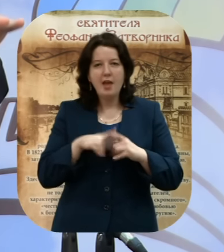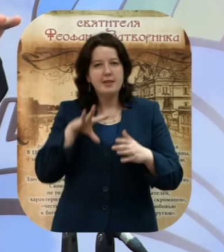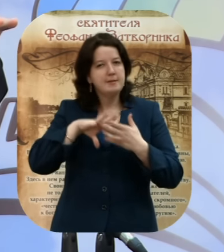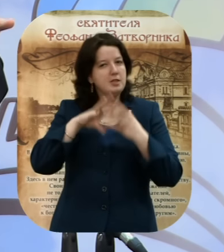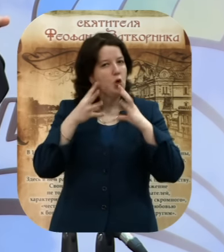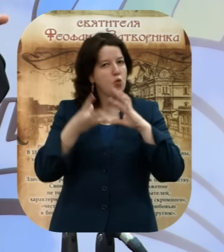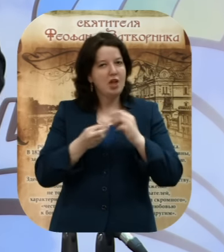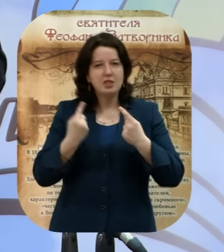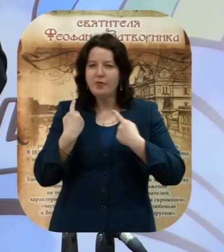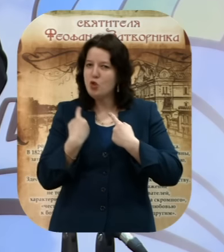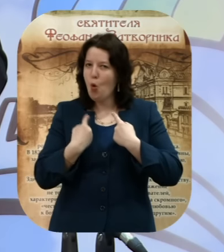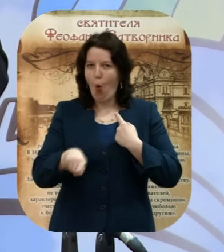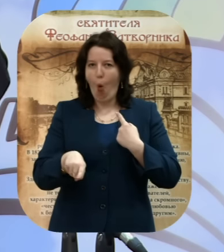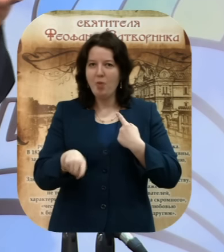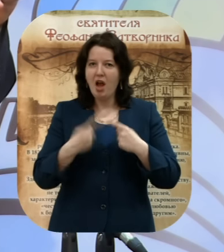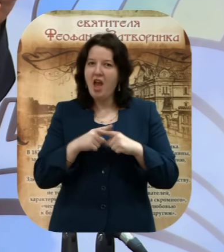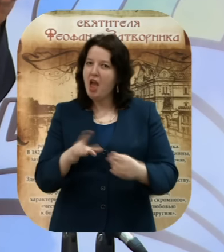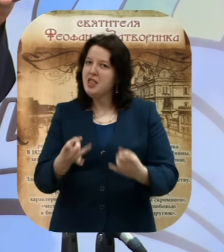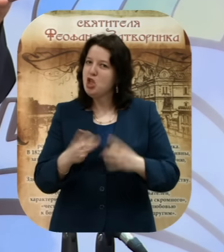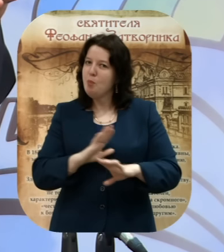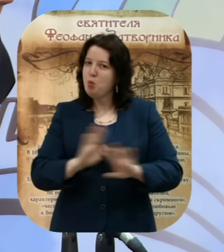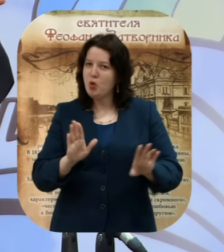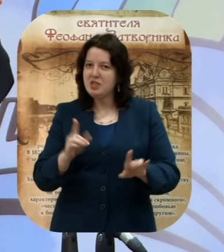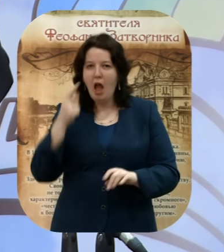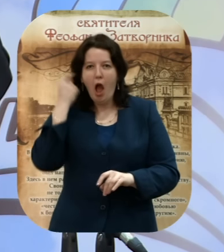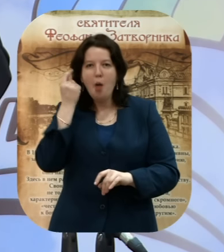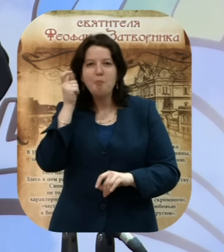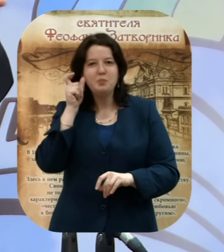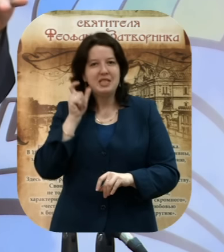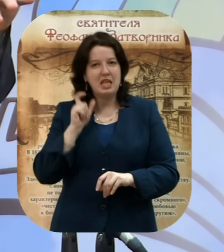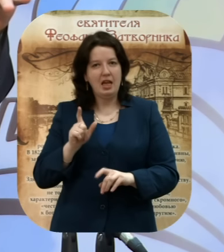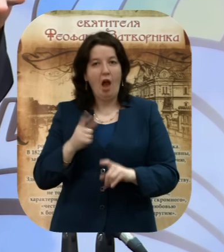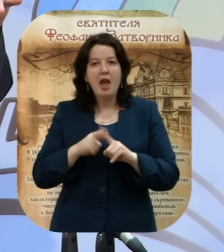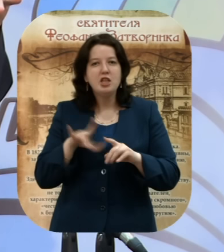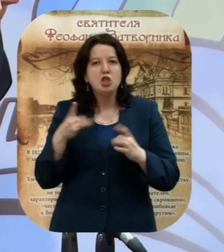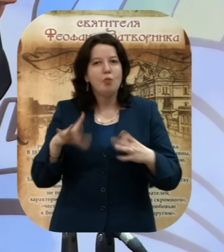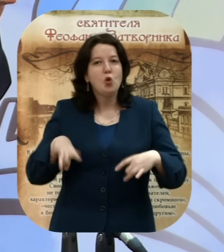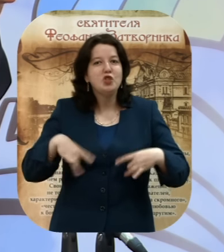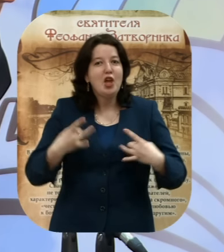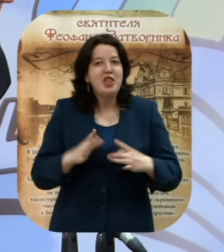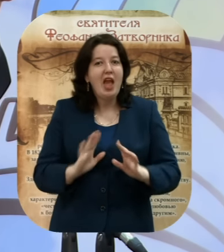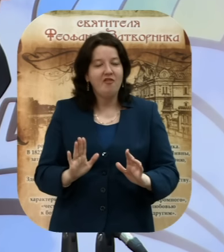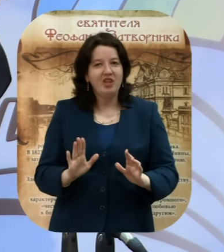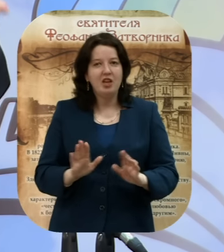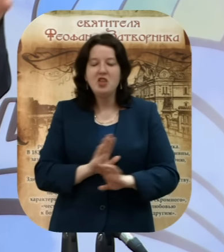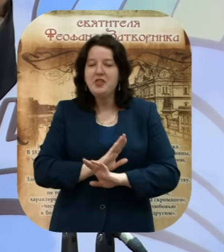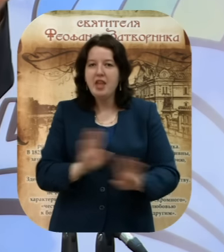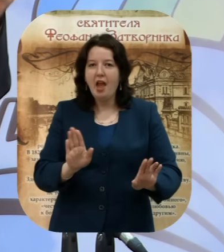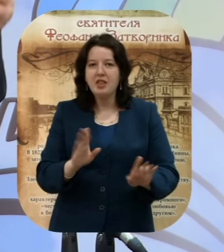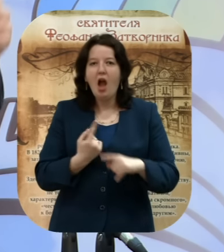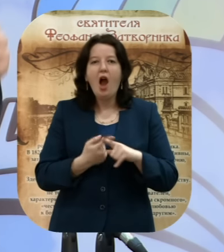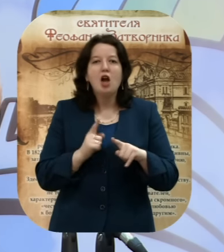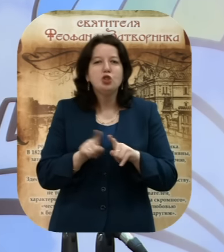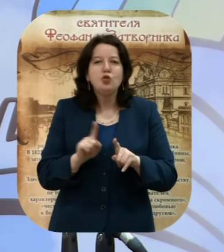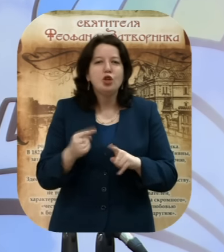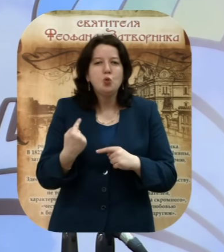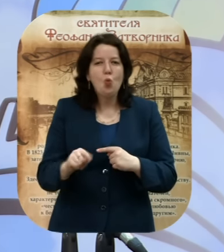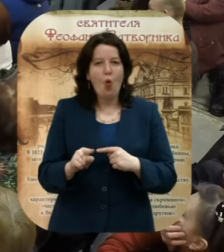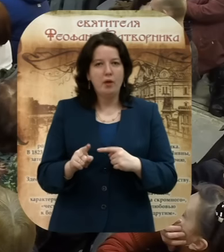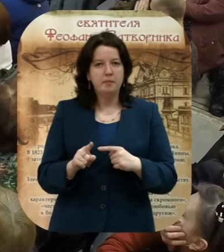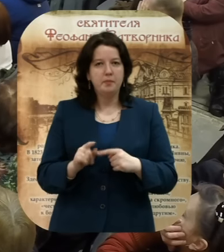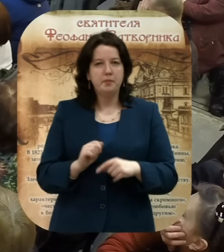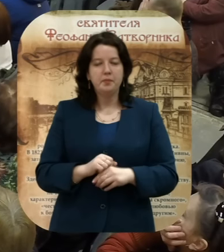Совсем в другом. Это не просто психика. Это не просто нервы. Нет, нет. Что же это такое другое?